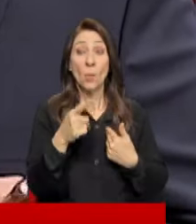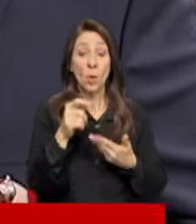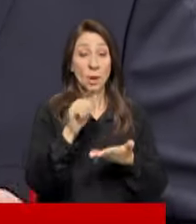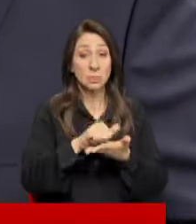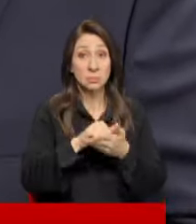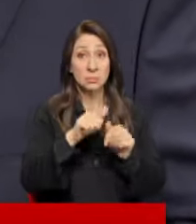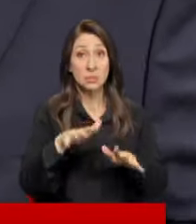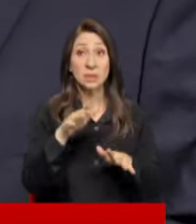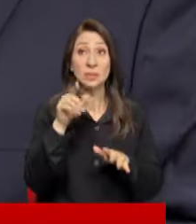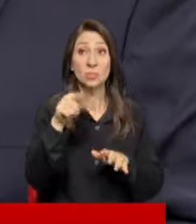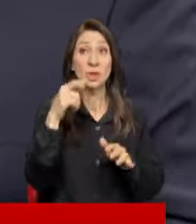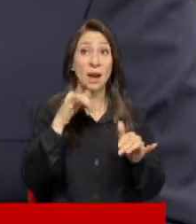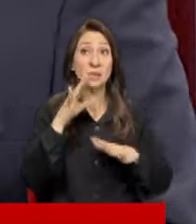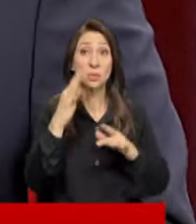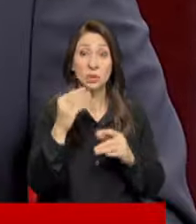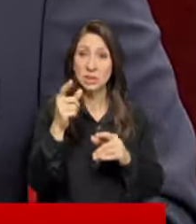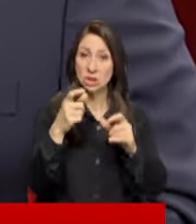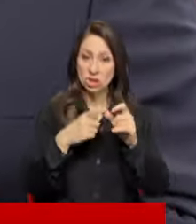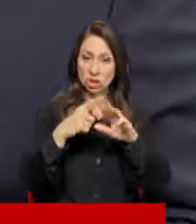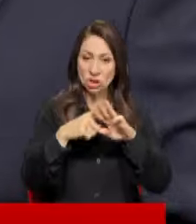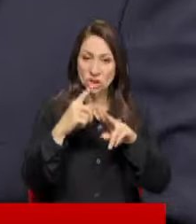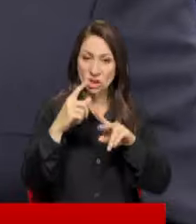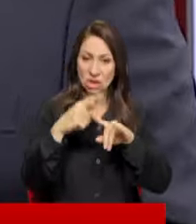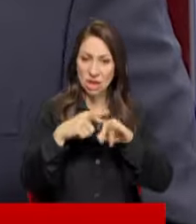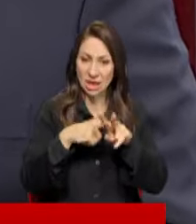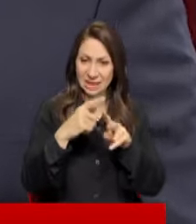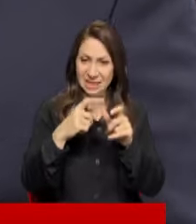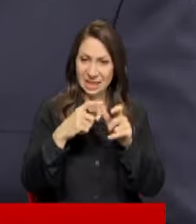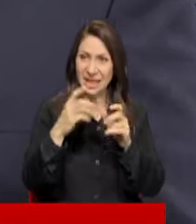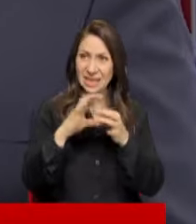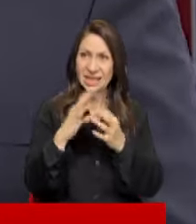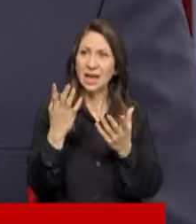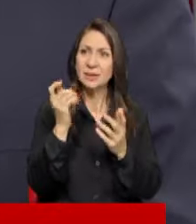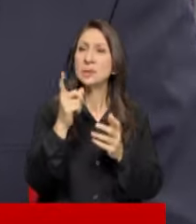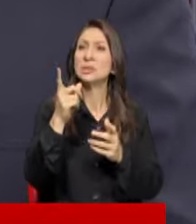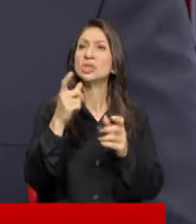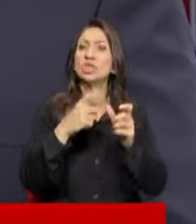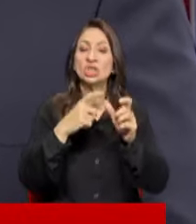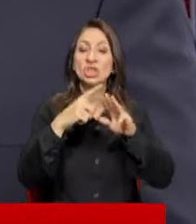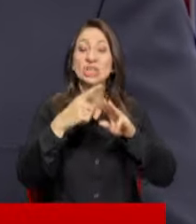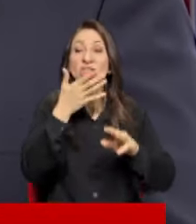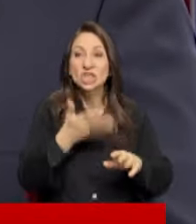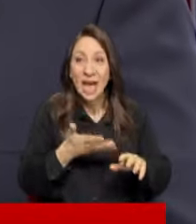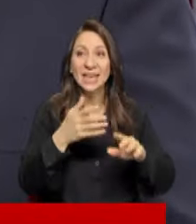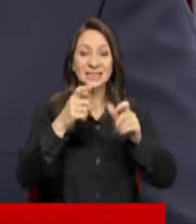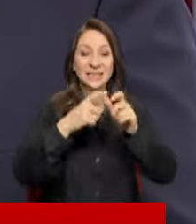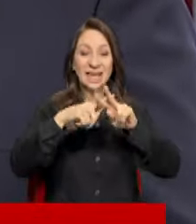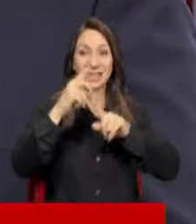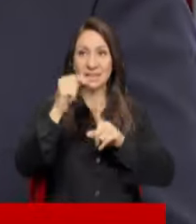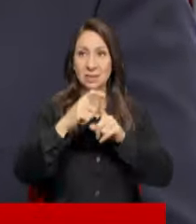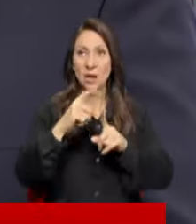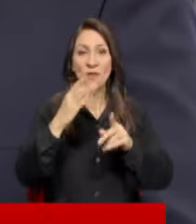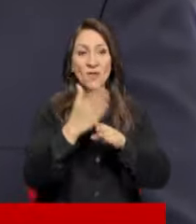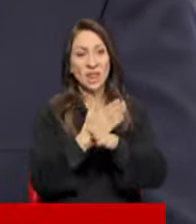basına da yansıdı ve bundan daha Şeyh Said'le ilgili ne tweet attınız? Biraz daha açar mısınız yani onu? Şimdi Şeyh Said biliyorsunuz vatan